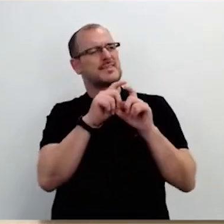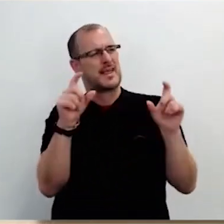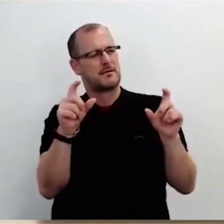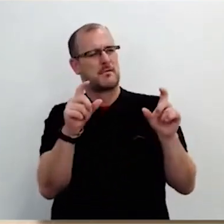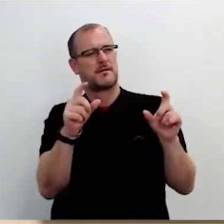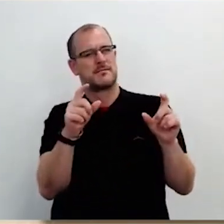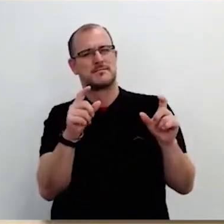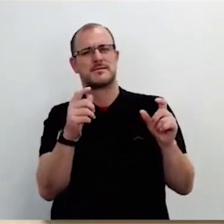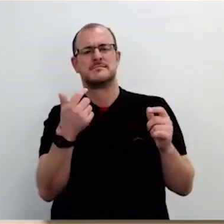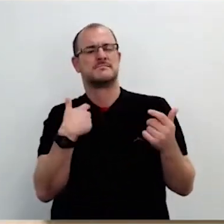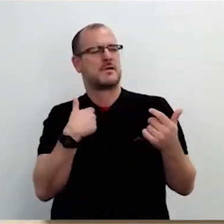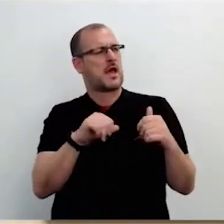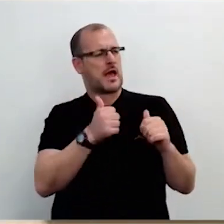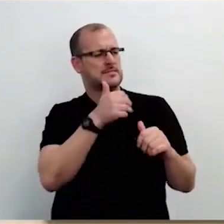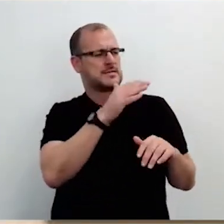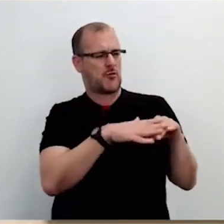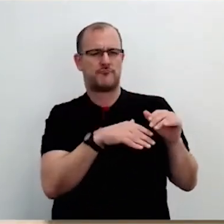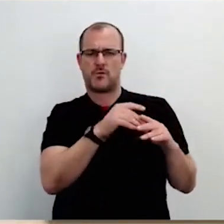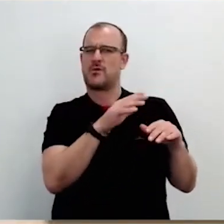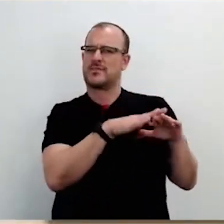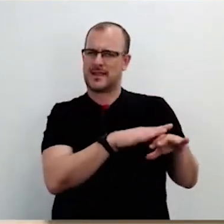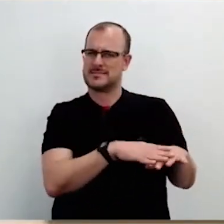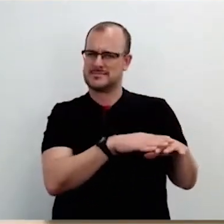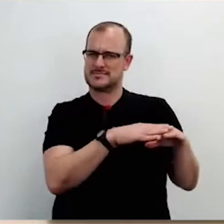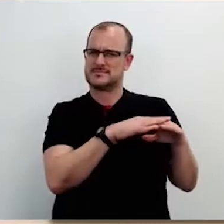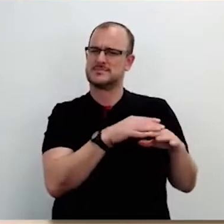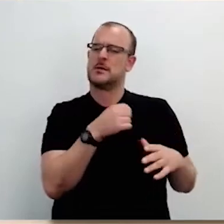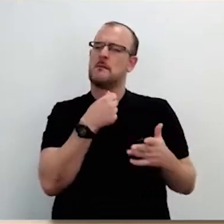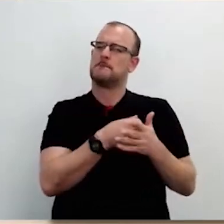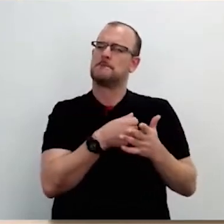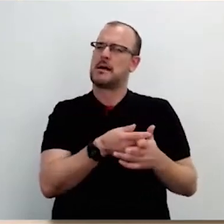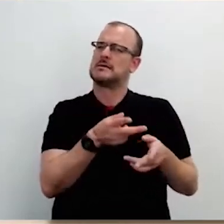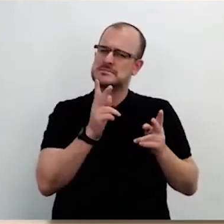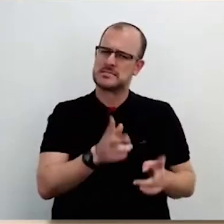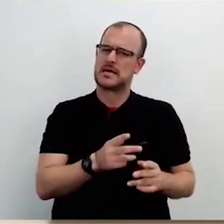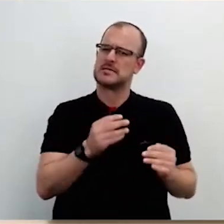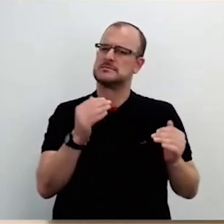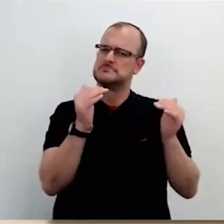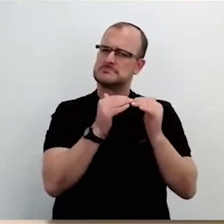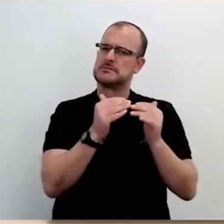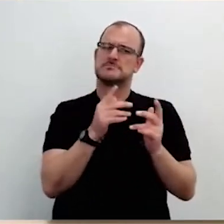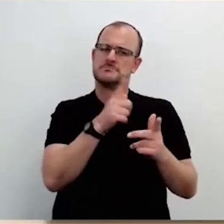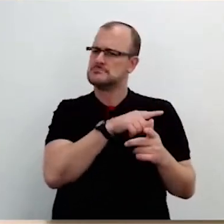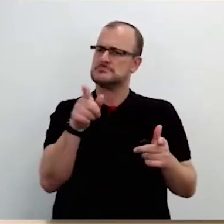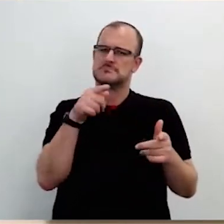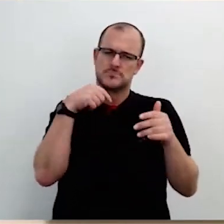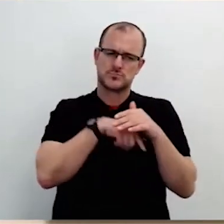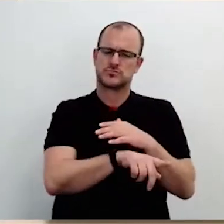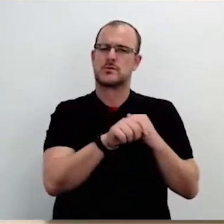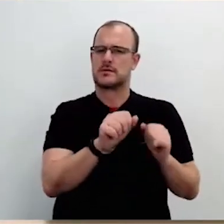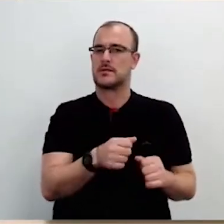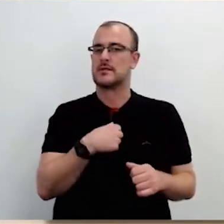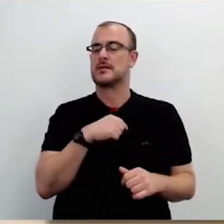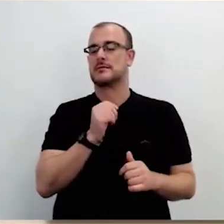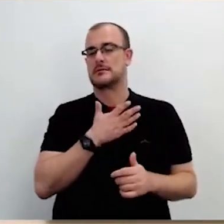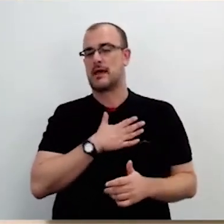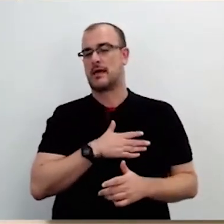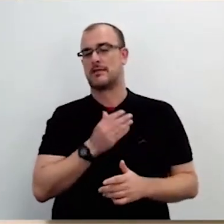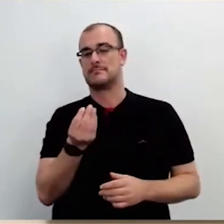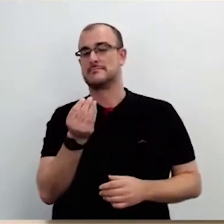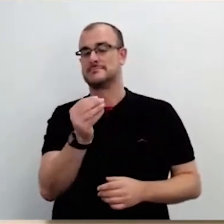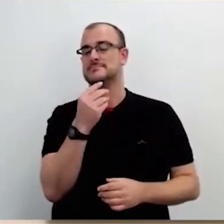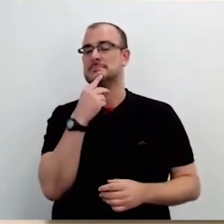bauen die Netze. Wir möchten die preisgerechte Zugang gewährleisten. Ich erwähne in diesem Zusammenhang auch